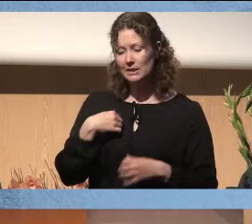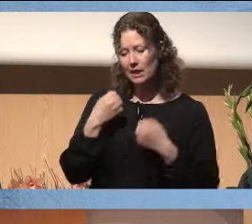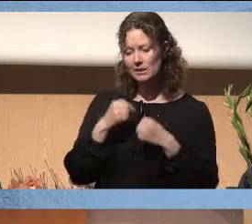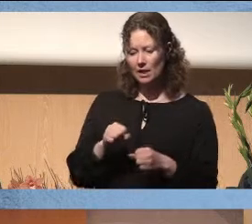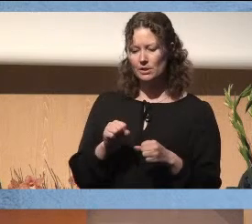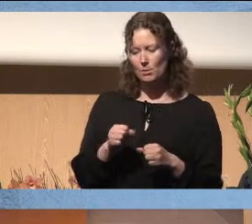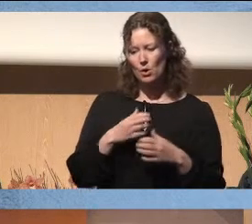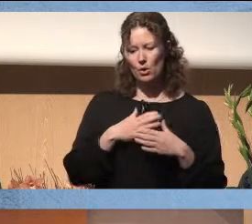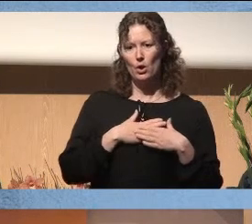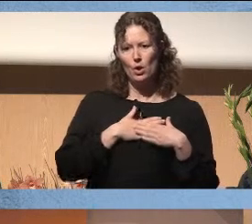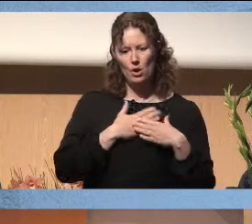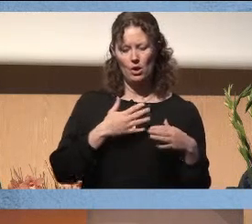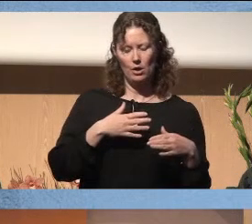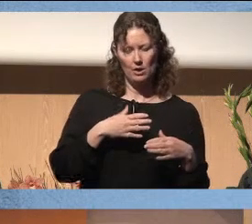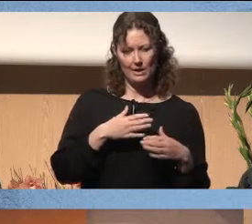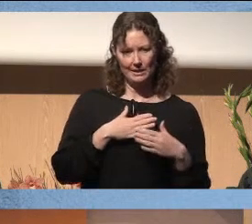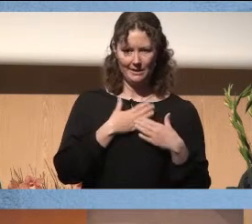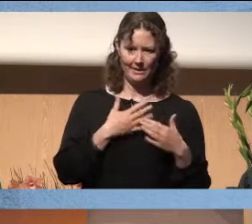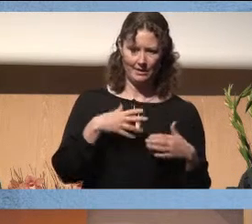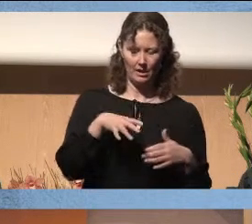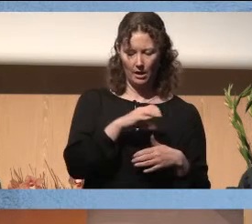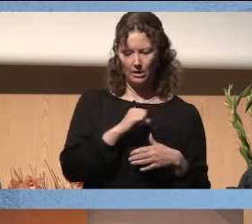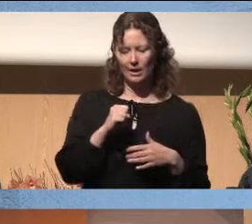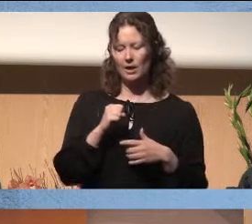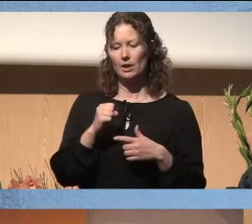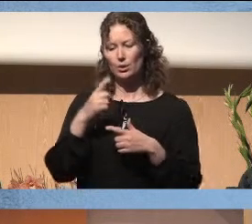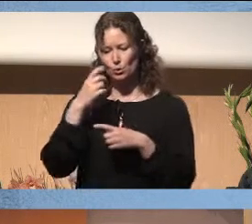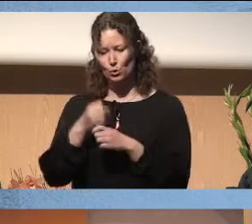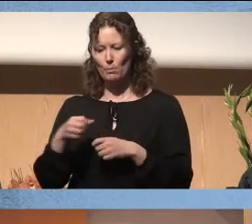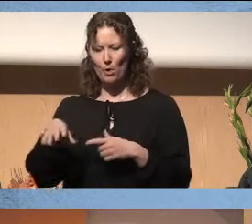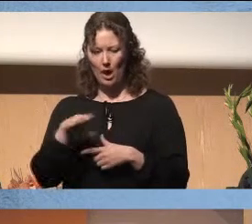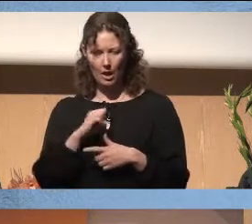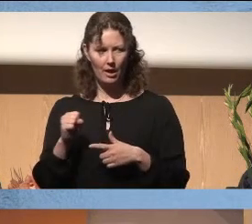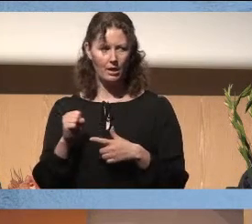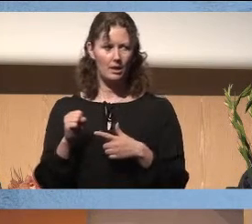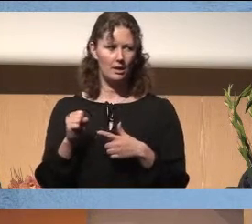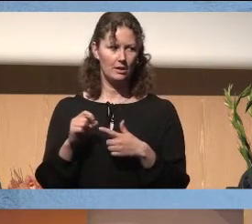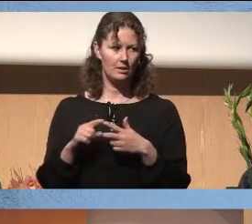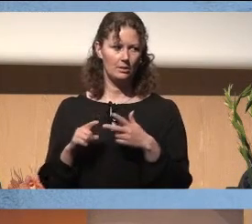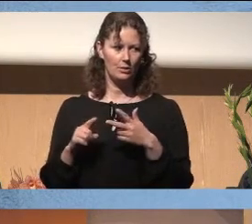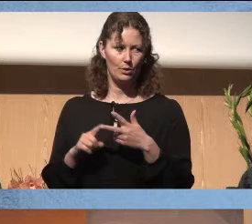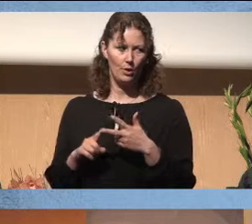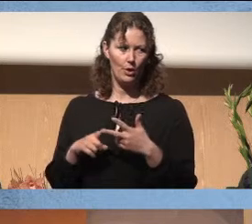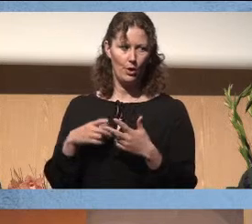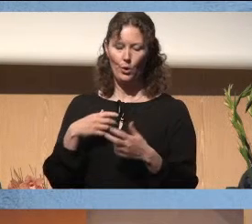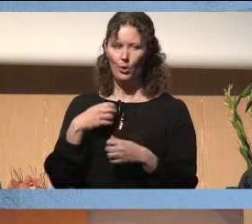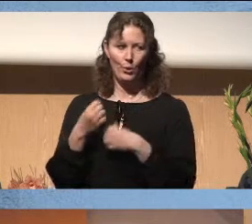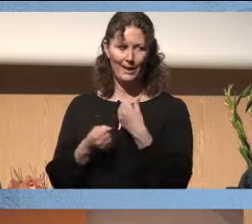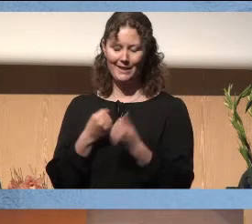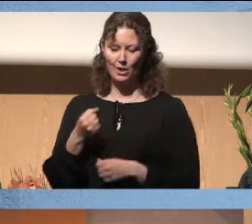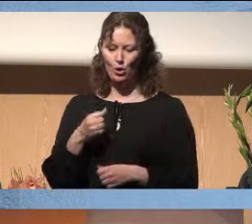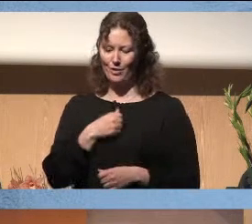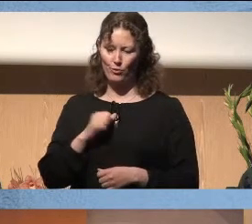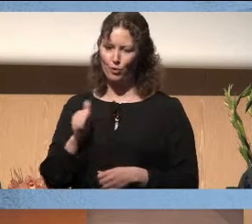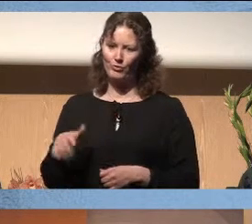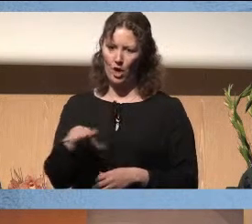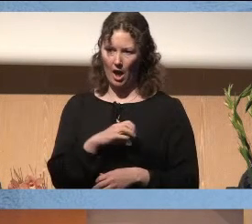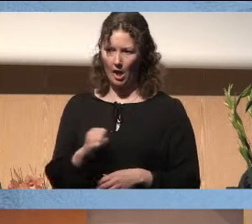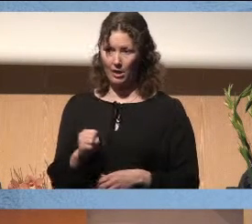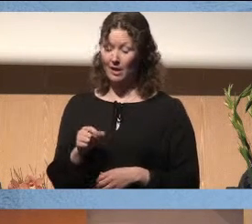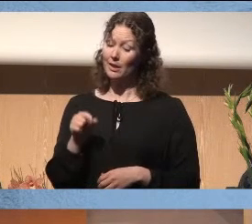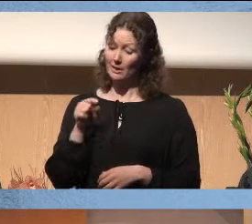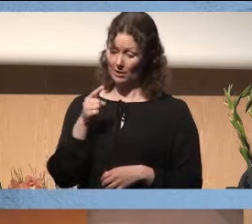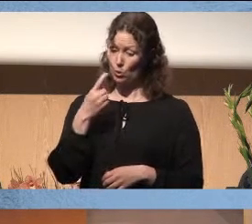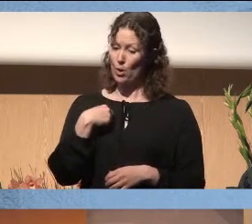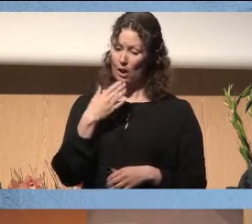love all, trust all, do wrong to none. Det tror jeg på. Det tror jeg god